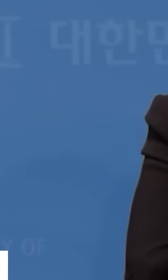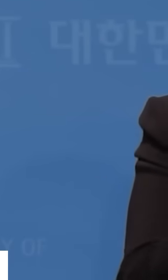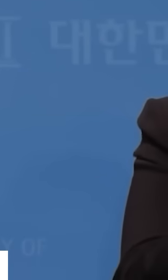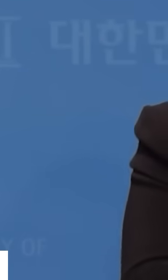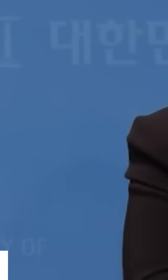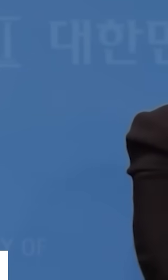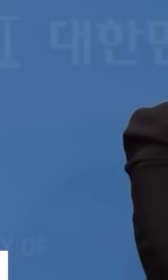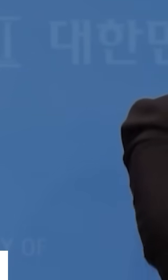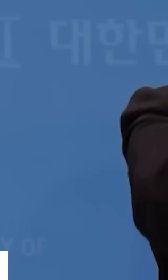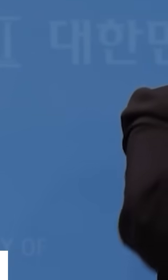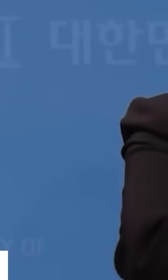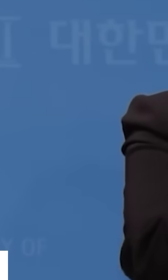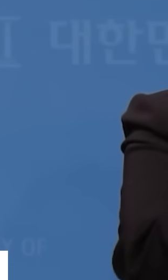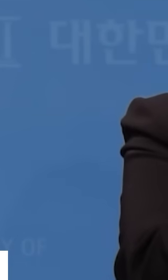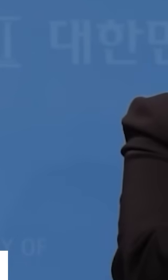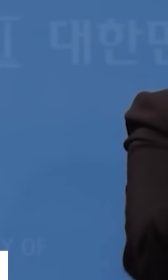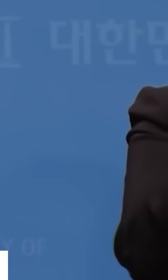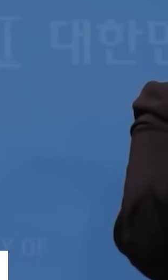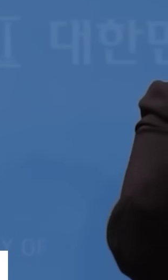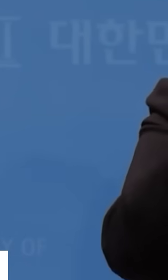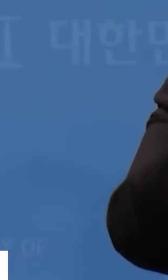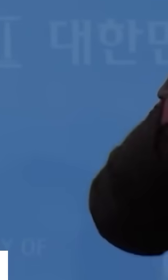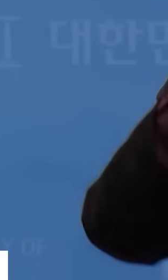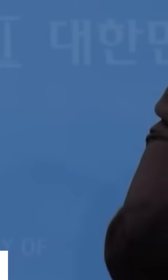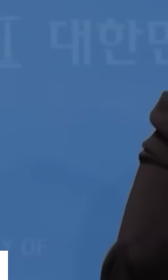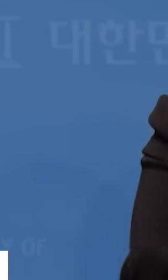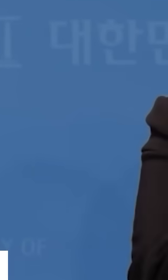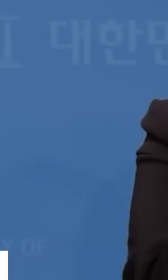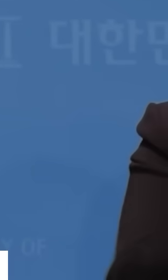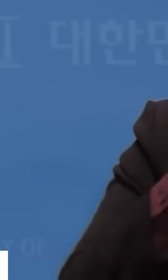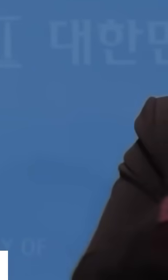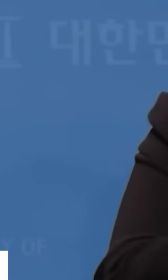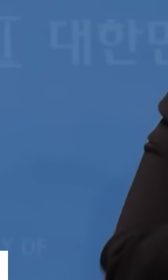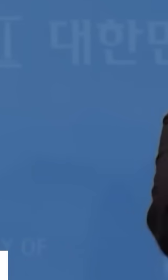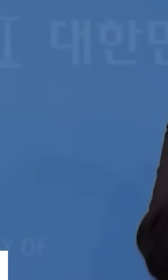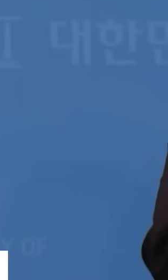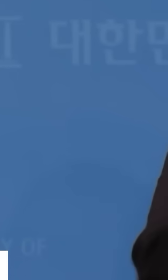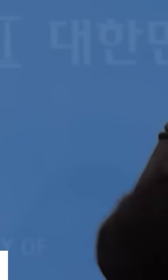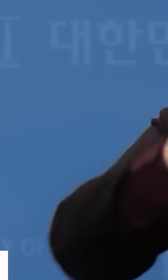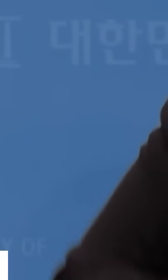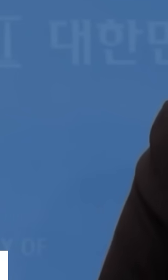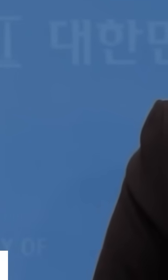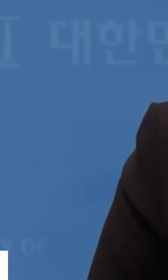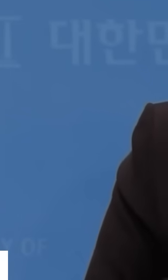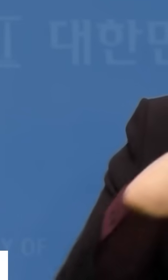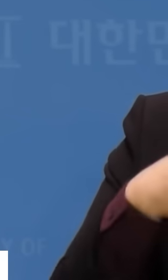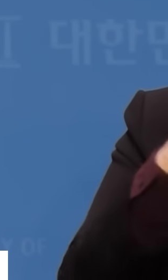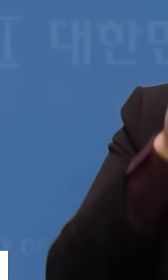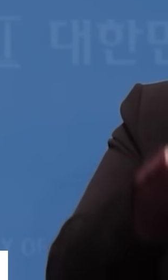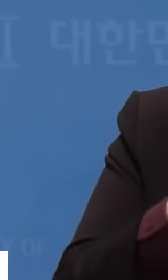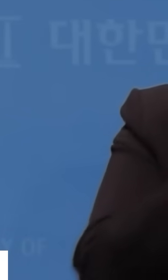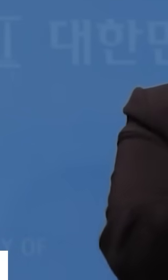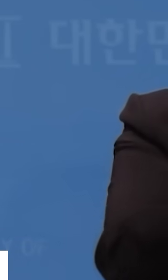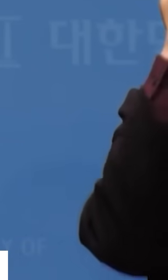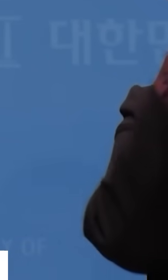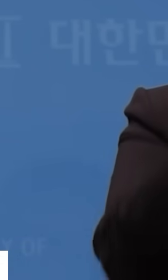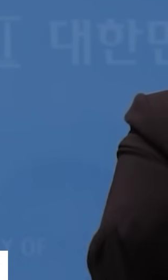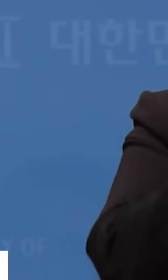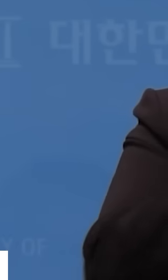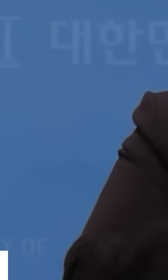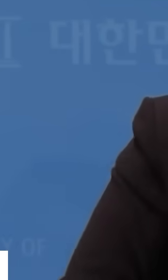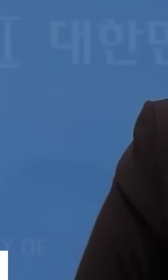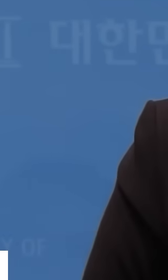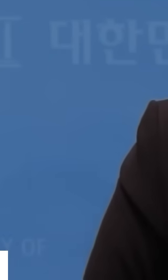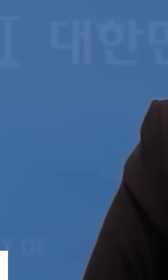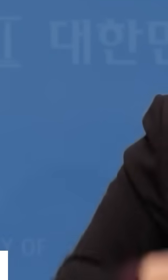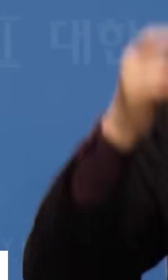심장인 심상정 의원을 제가 잡아야 합니다. 저는 심상정 의원께 질문하고 싶습니다.